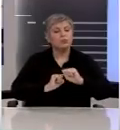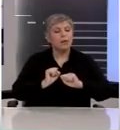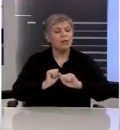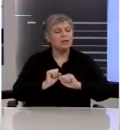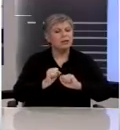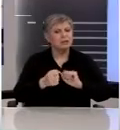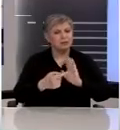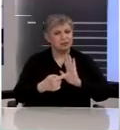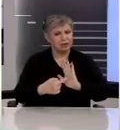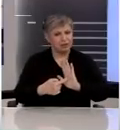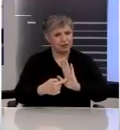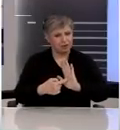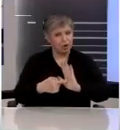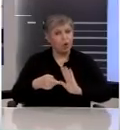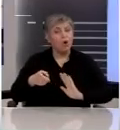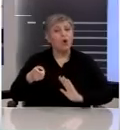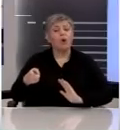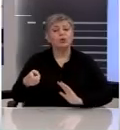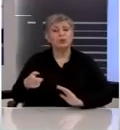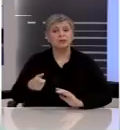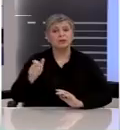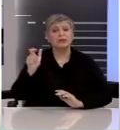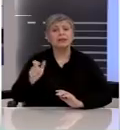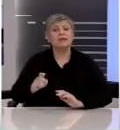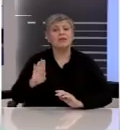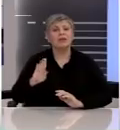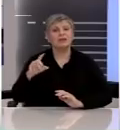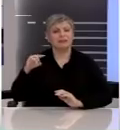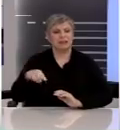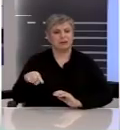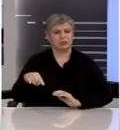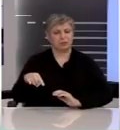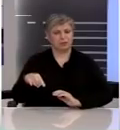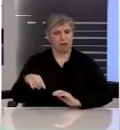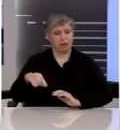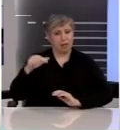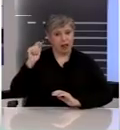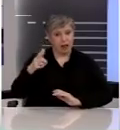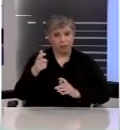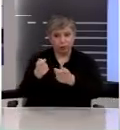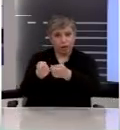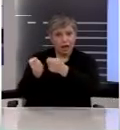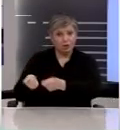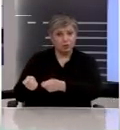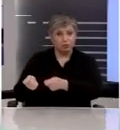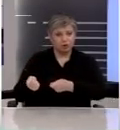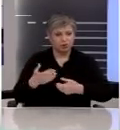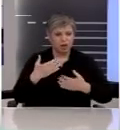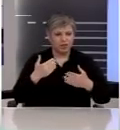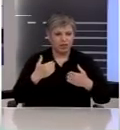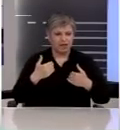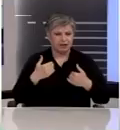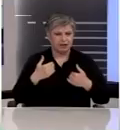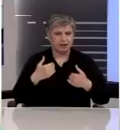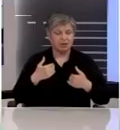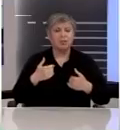ο εν λόγος επιχειρηματίας δεν είναι ο εκλεκτός της Σαουδικής Αραβίας, αλλά είναι εκλεκτός του κ.